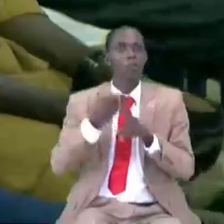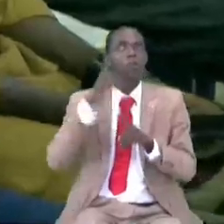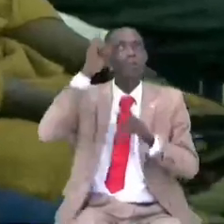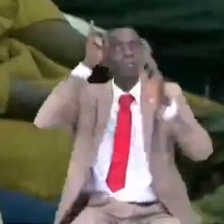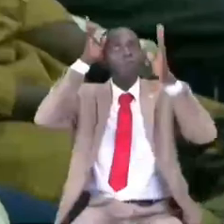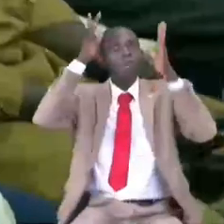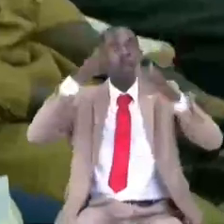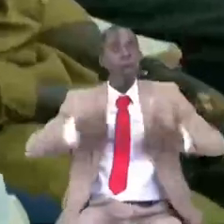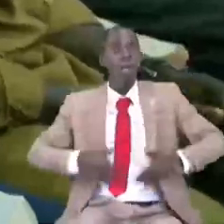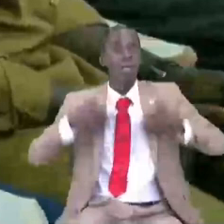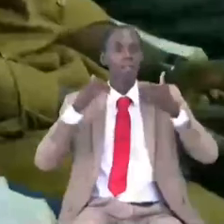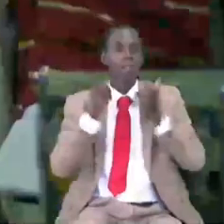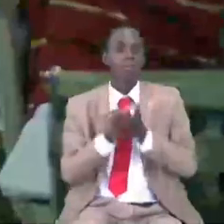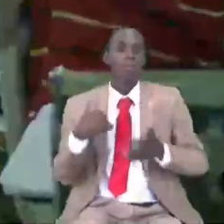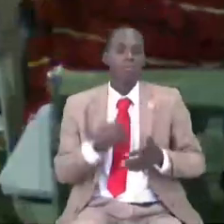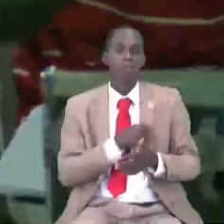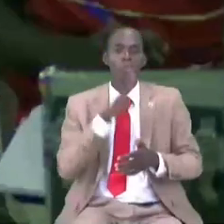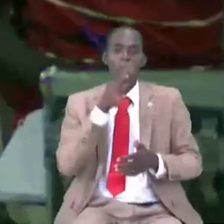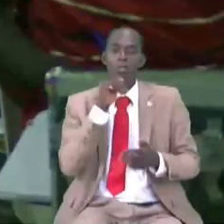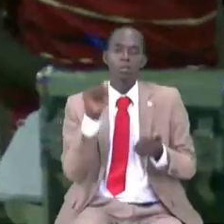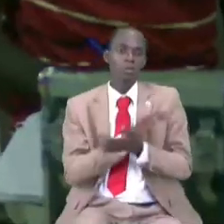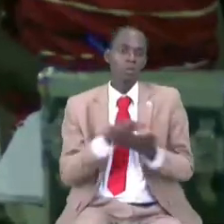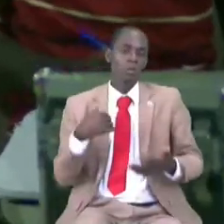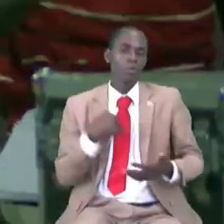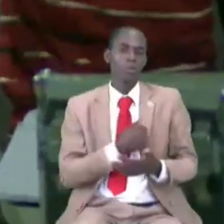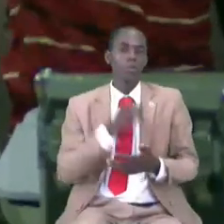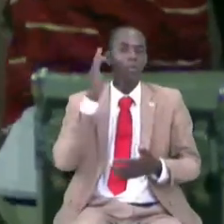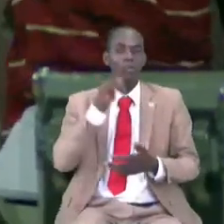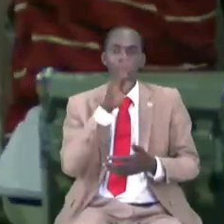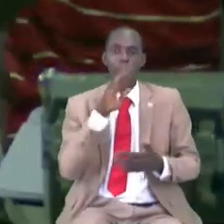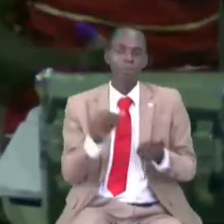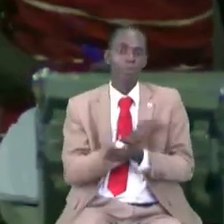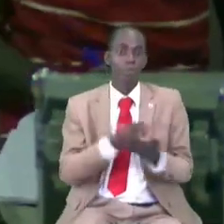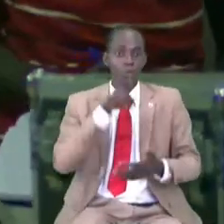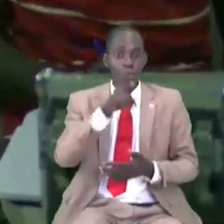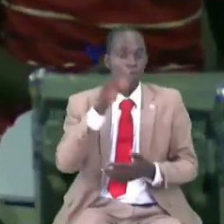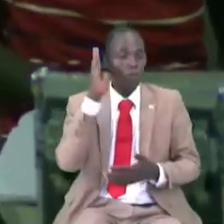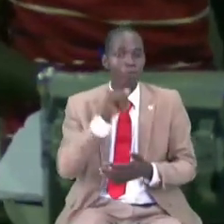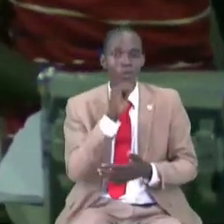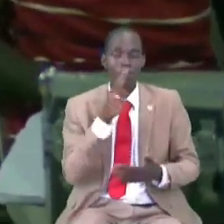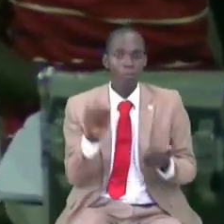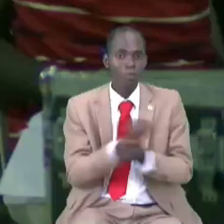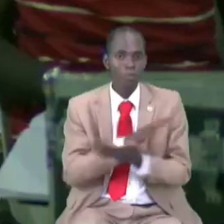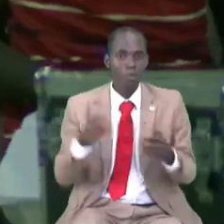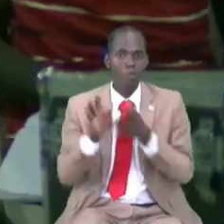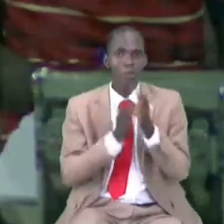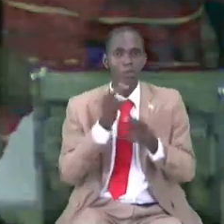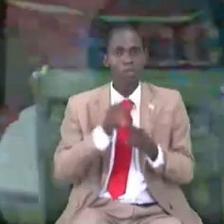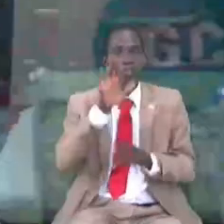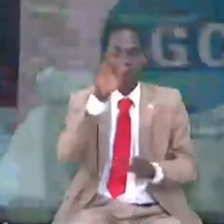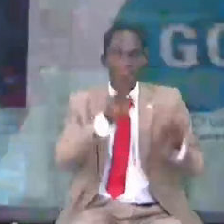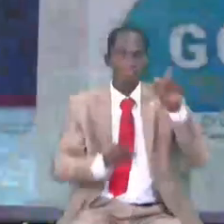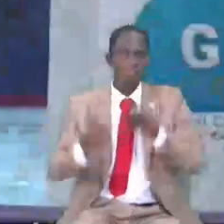pas périr. Tu ne vas pas périr. Ton peuple ne va pas périr. Nos membres dans nos églises ne vont